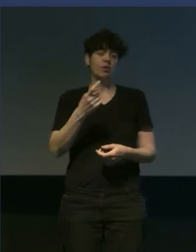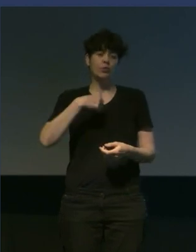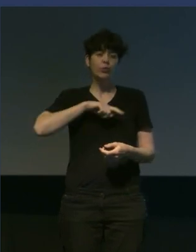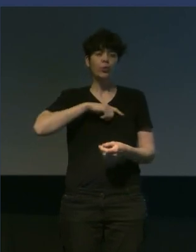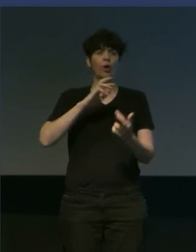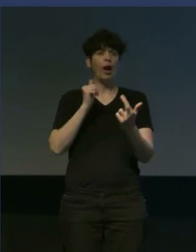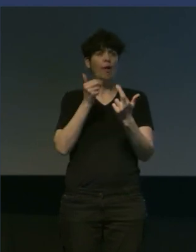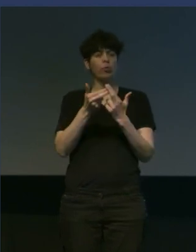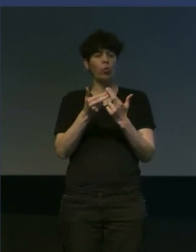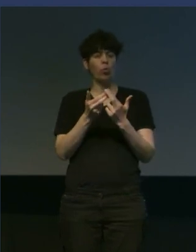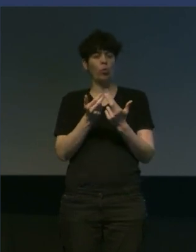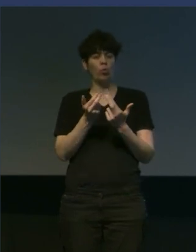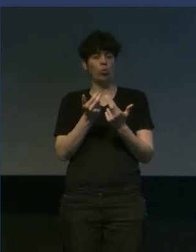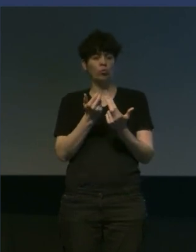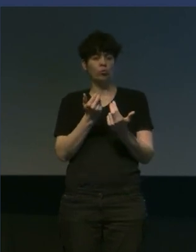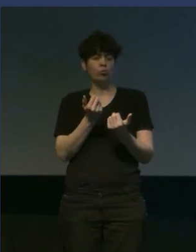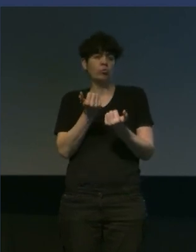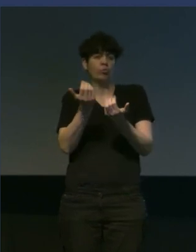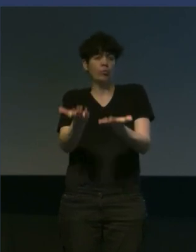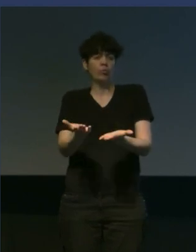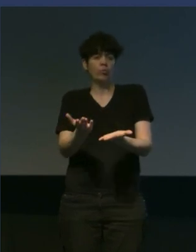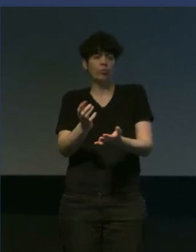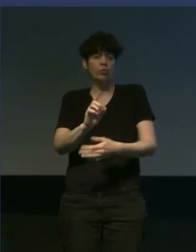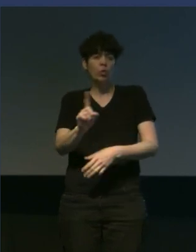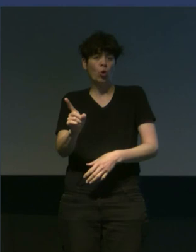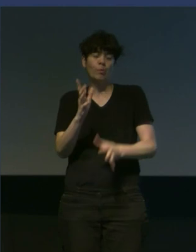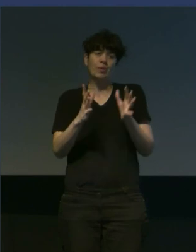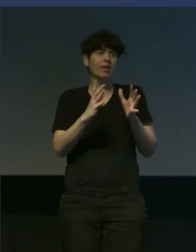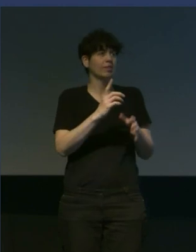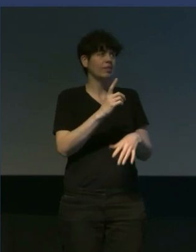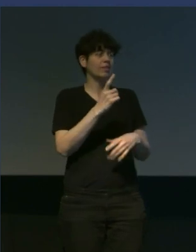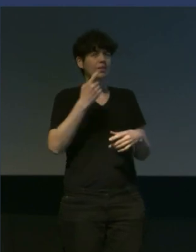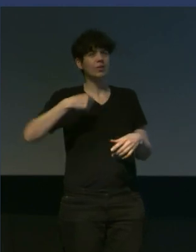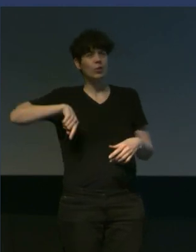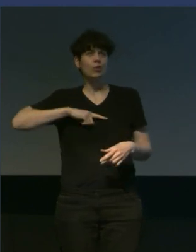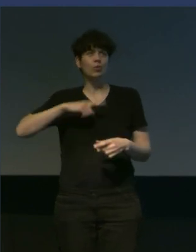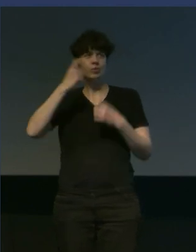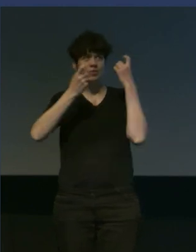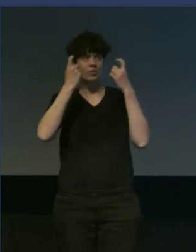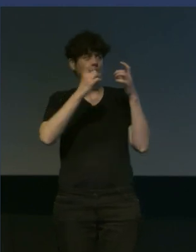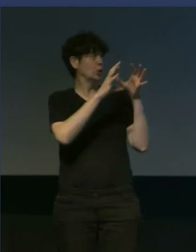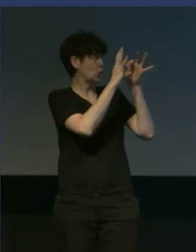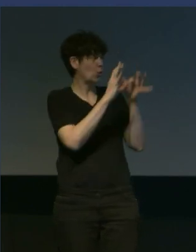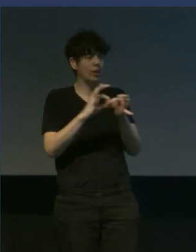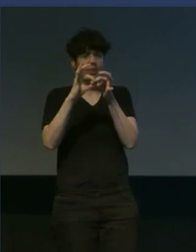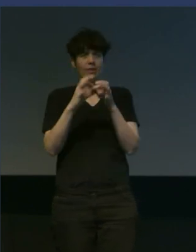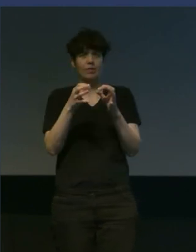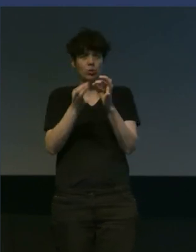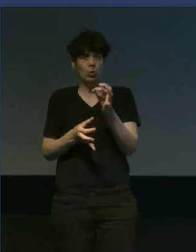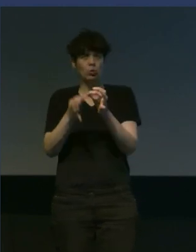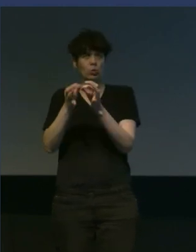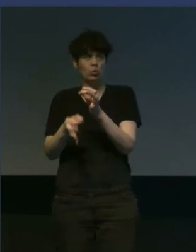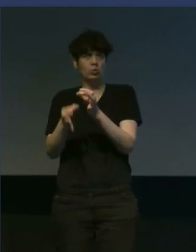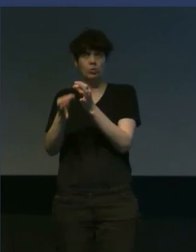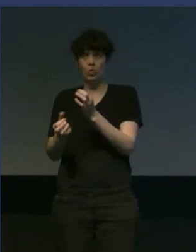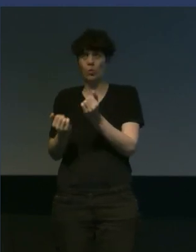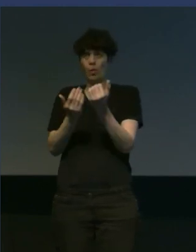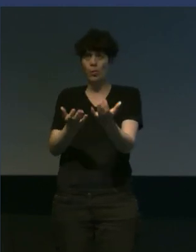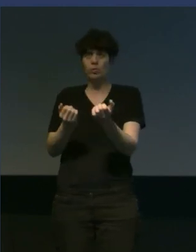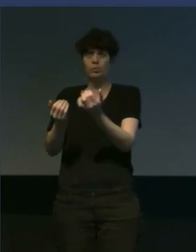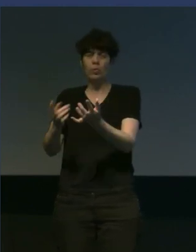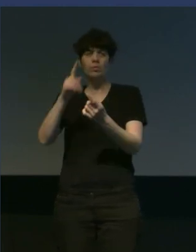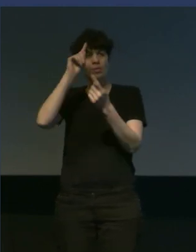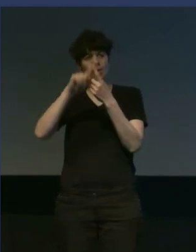réponse, d'ailleurs, je suis peut-être pas faire une suite avec peut-être des solutions, notamment basées sur la nature, lutter avec